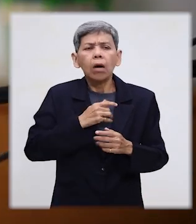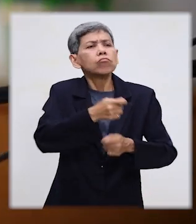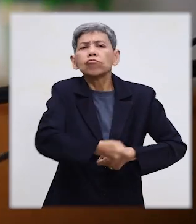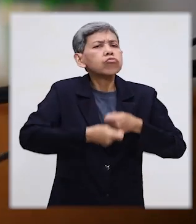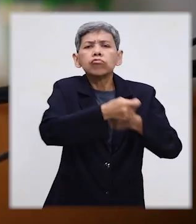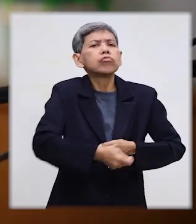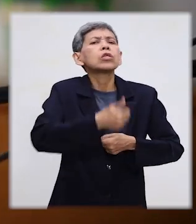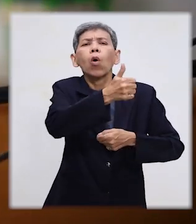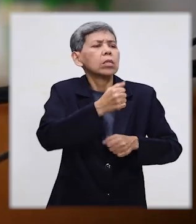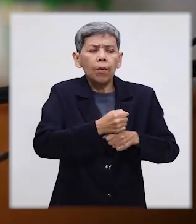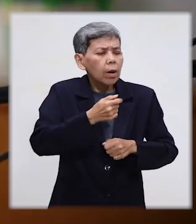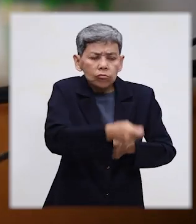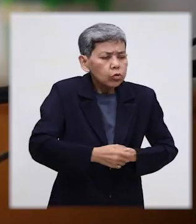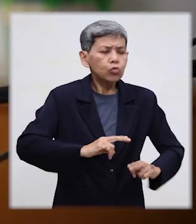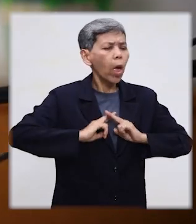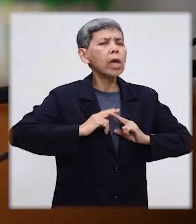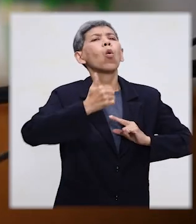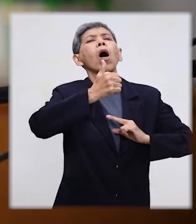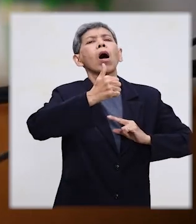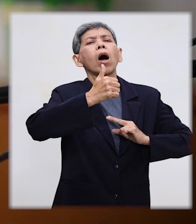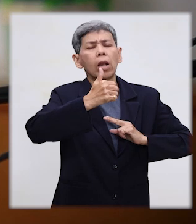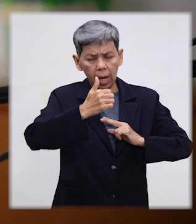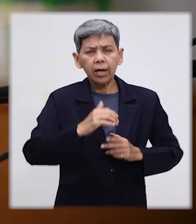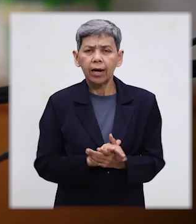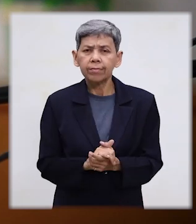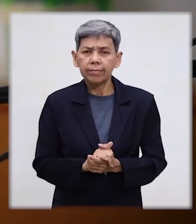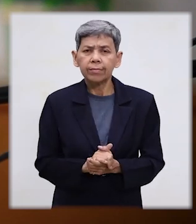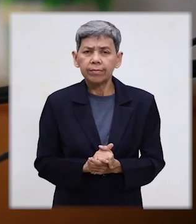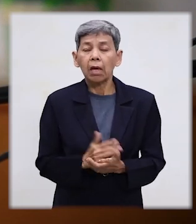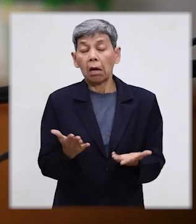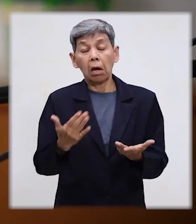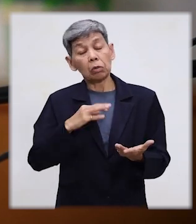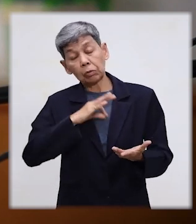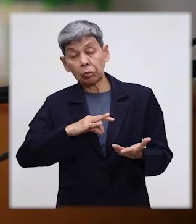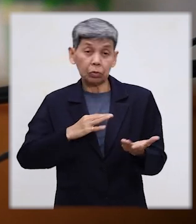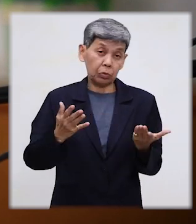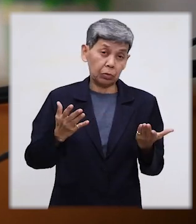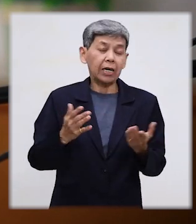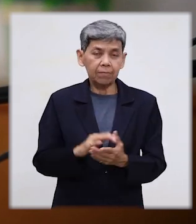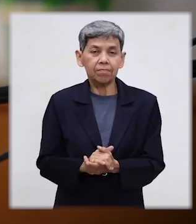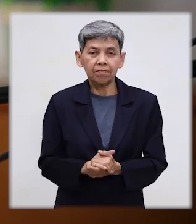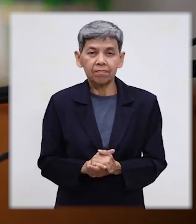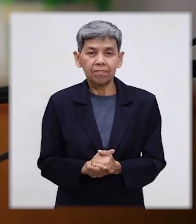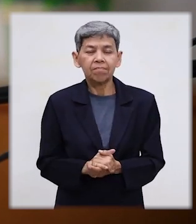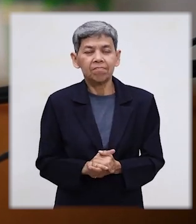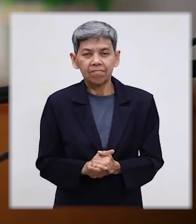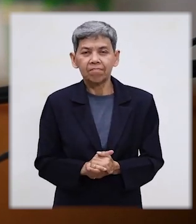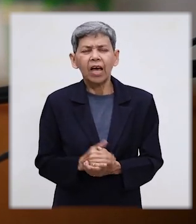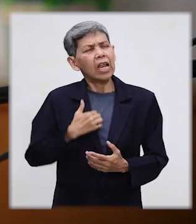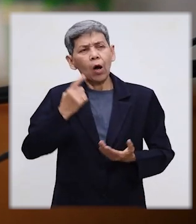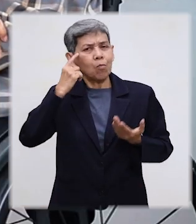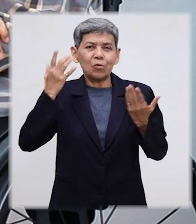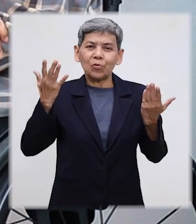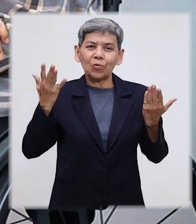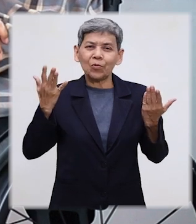งกว่าไม่ใช่เหรออะไรเงี้ยบางทีมันก็จะมีโมเมนต์อะไรแบบเนี้ยเกิดขึ้นก็ไม่รู้ว่าสังเกตเยอะไปหรือเปล่